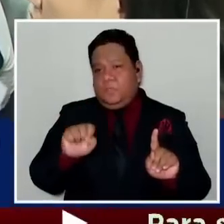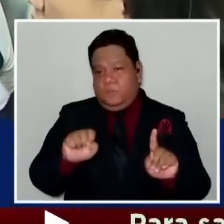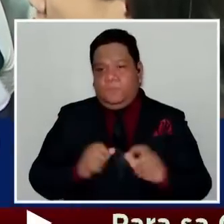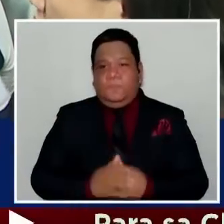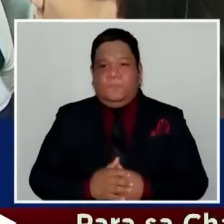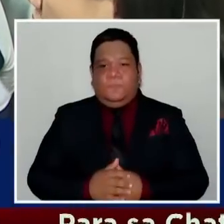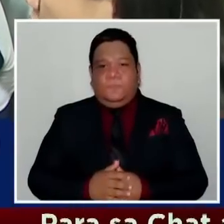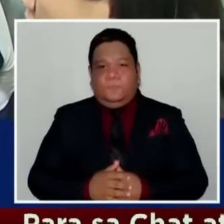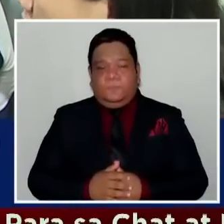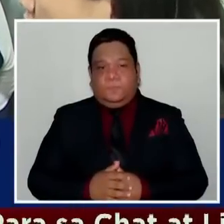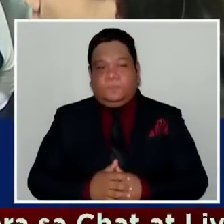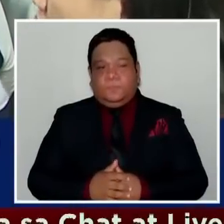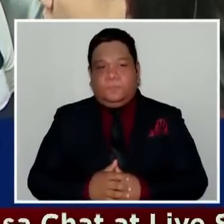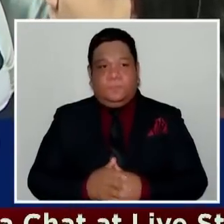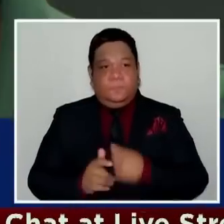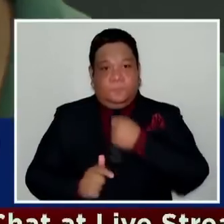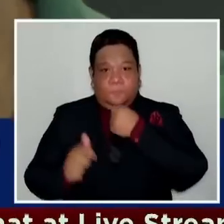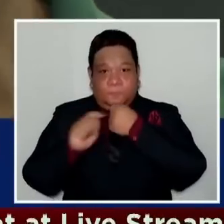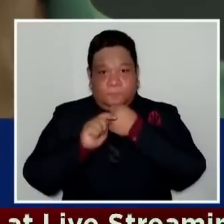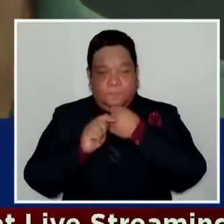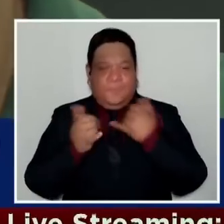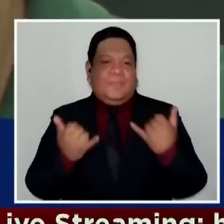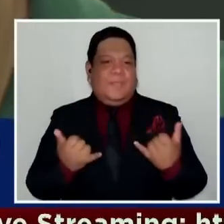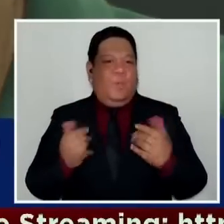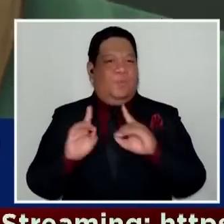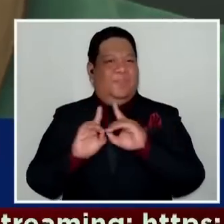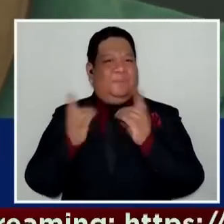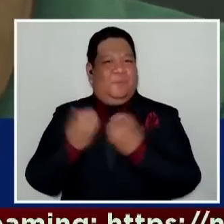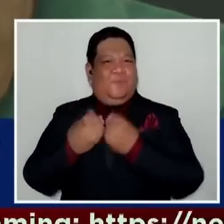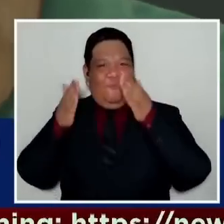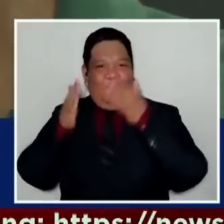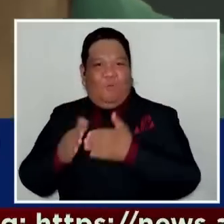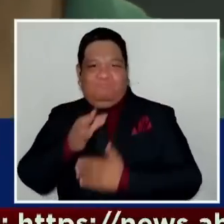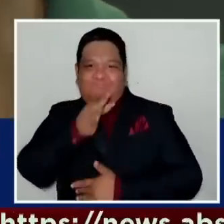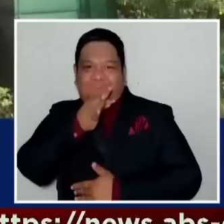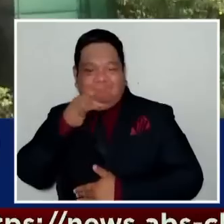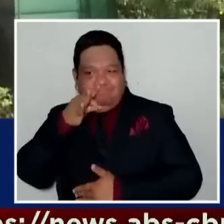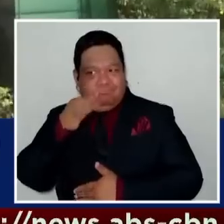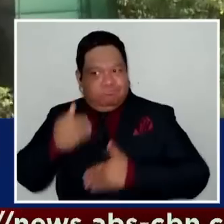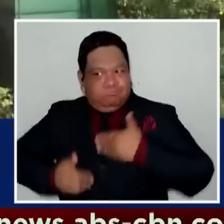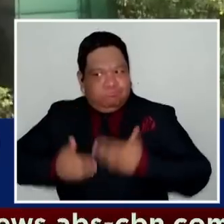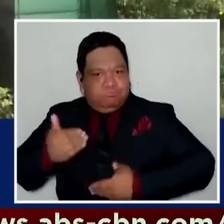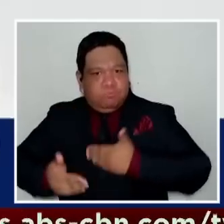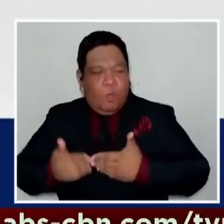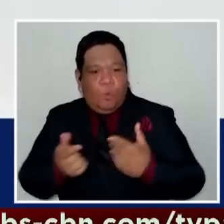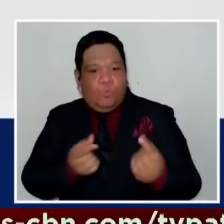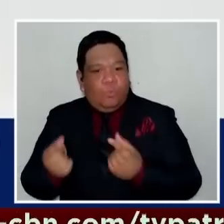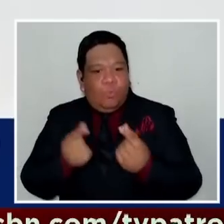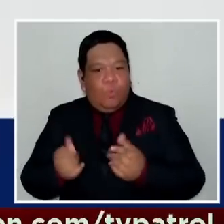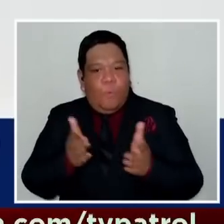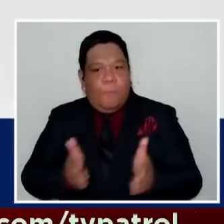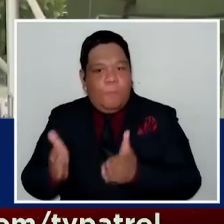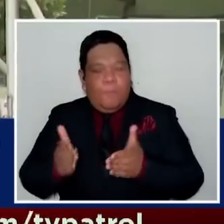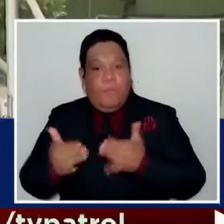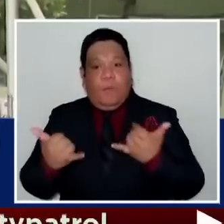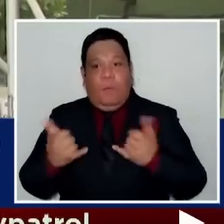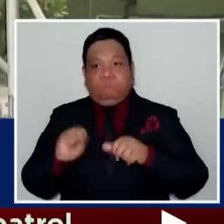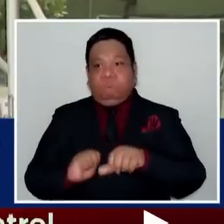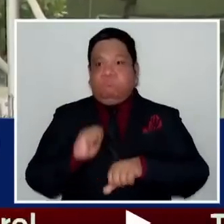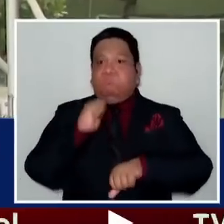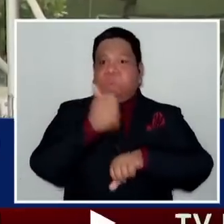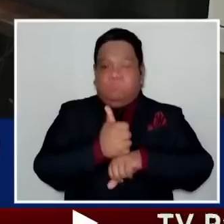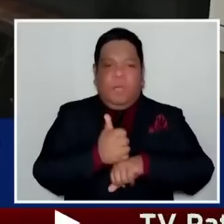Inilalatag na ng Department of Agriculture ang mga hakbang na kanilang ipatutupad ngayong naglabas na ng El Nino Alert